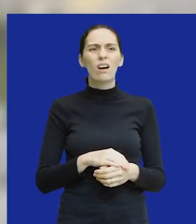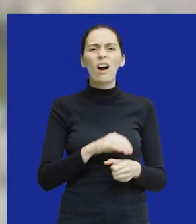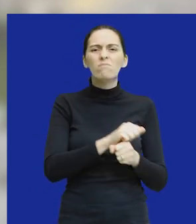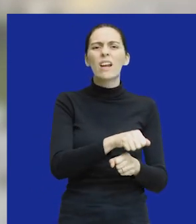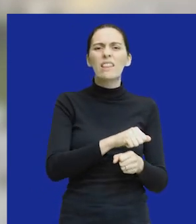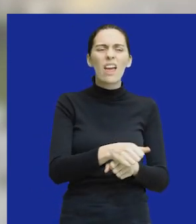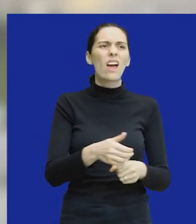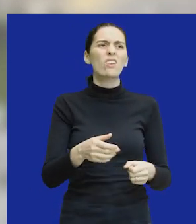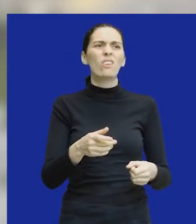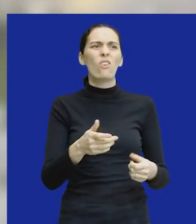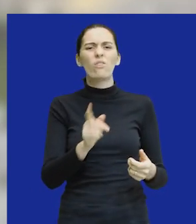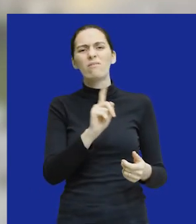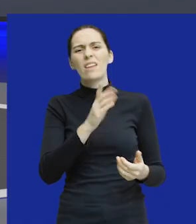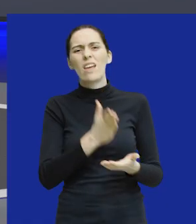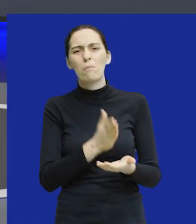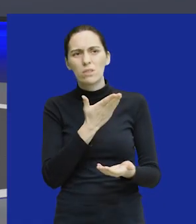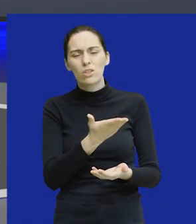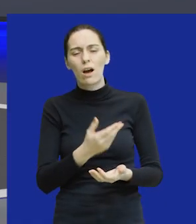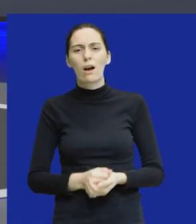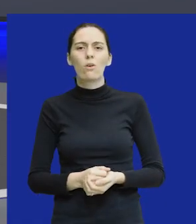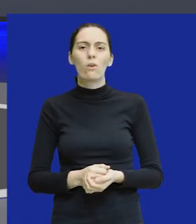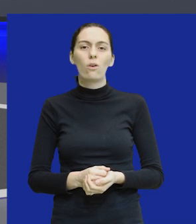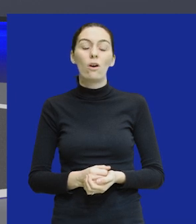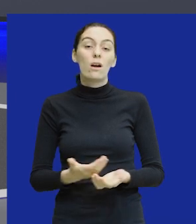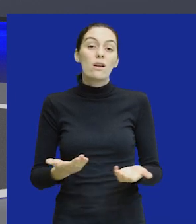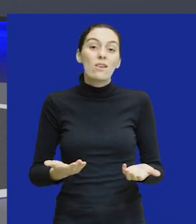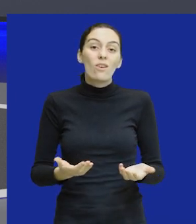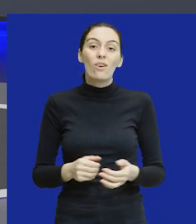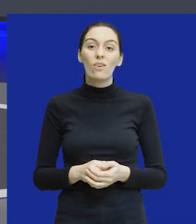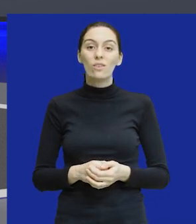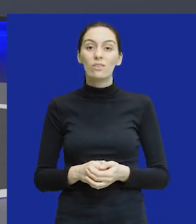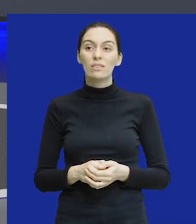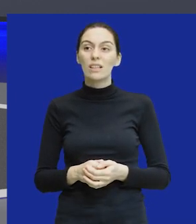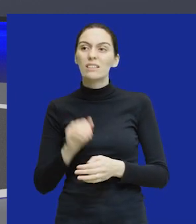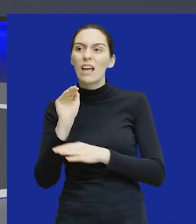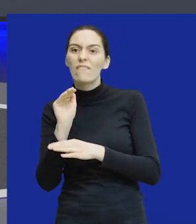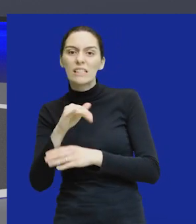pretjeruju nešti njih, a nije to baš tako, i onda